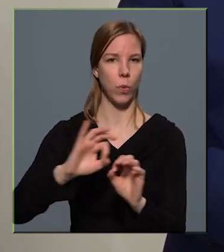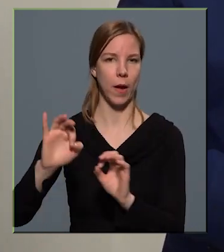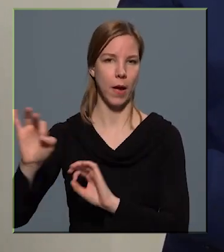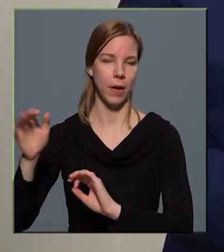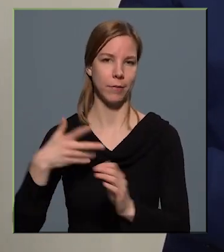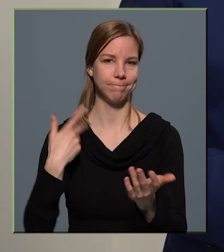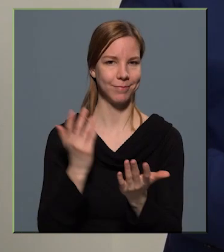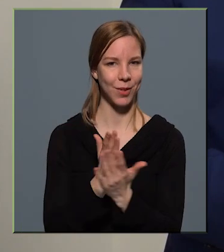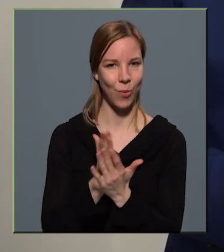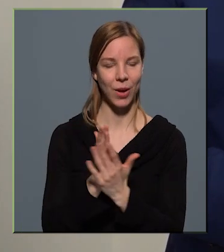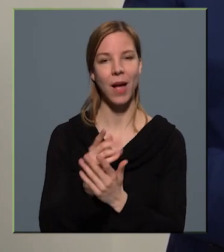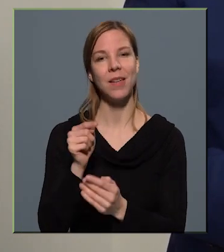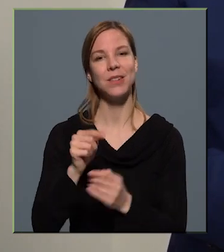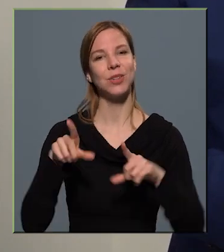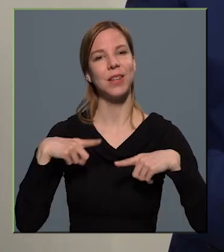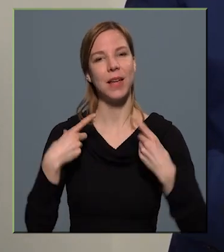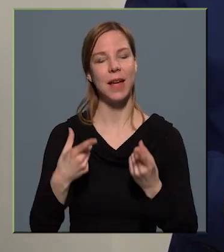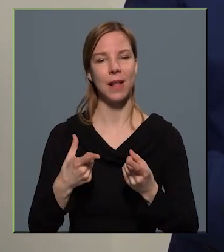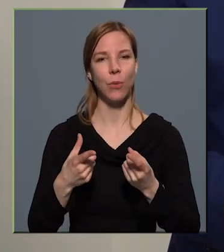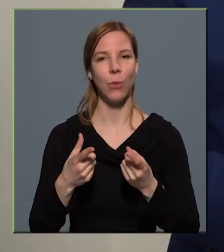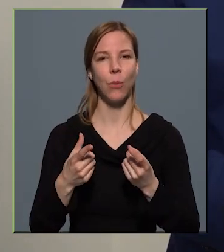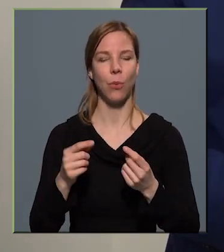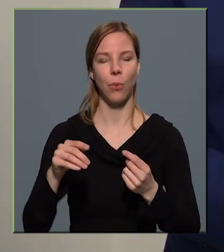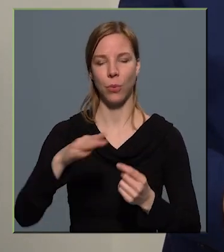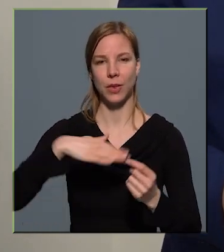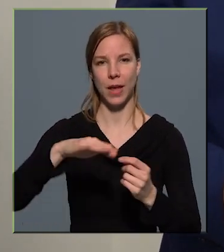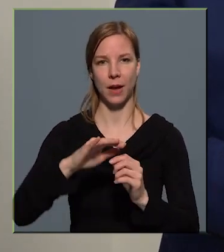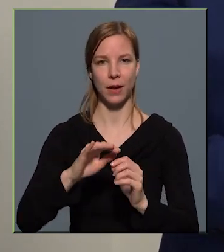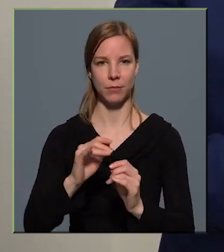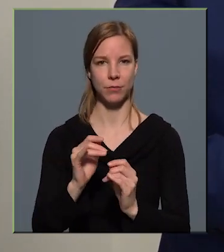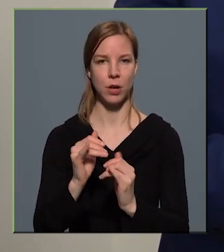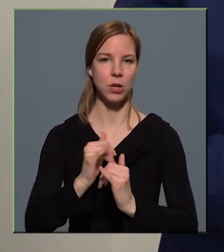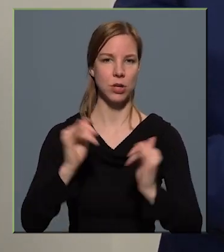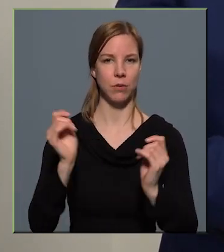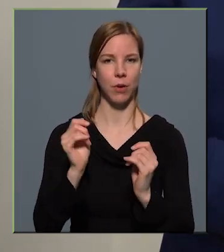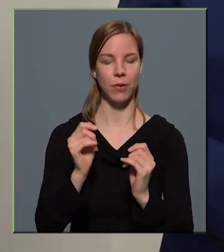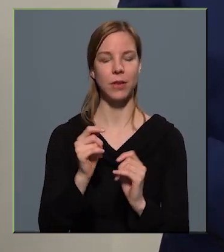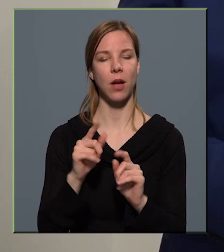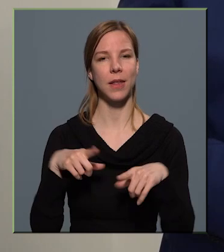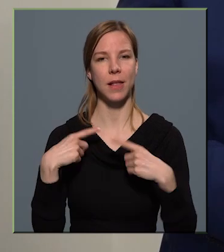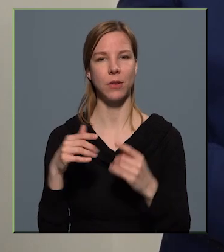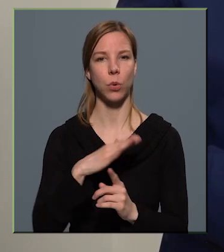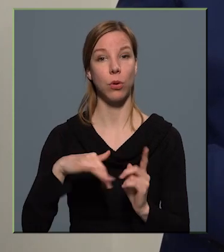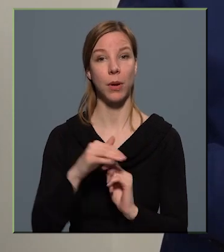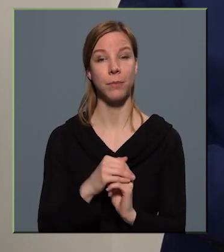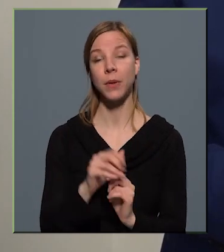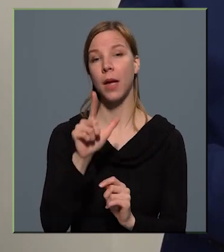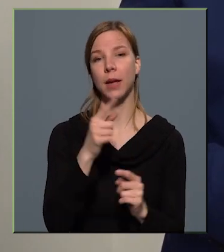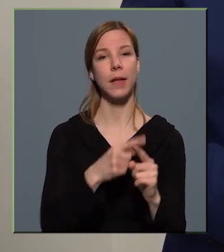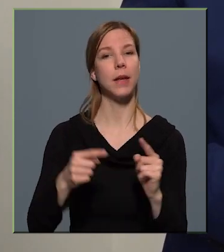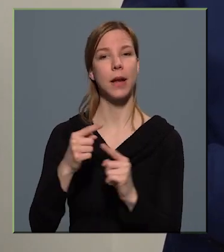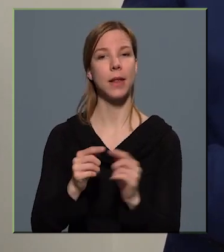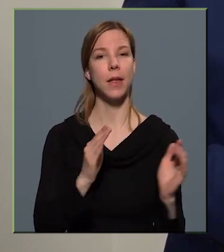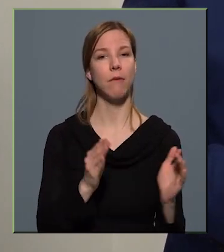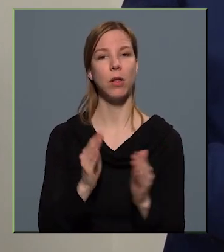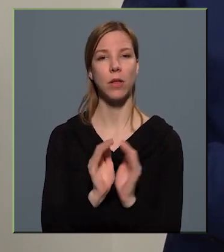itt élők körülményeit, életkörülményeit fogja javítani. Ez pedig két része van ennek az adománynak, a